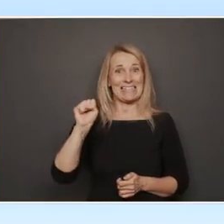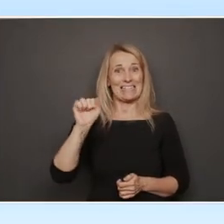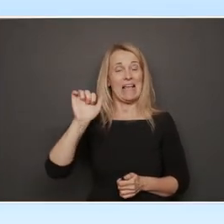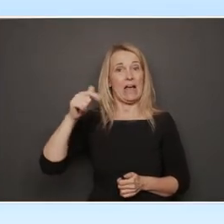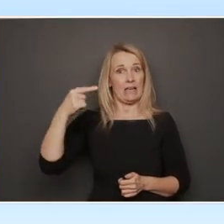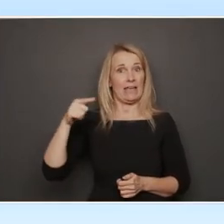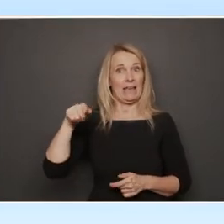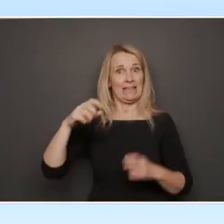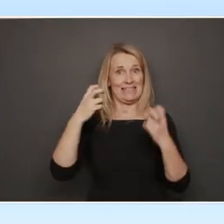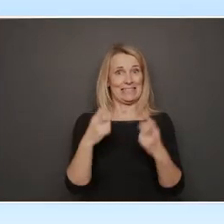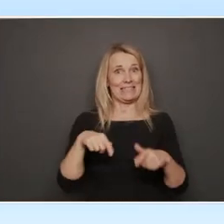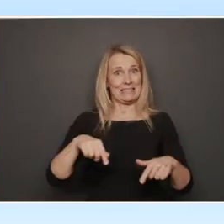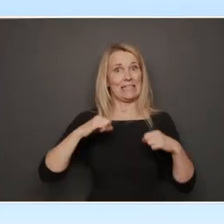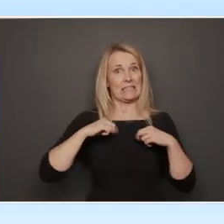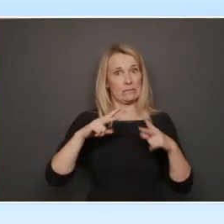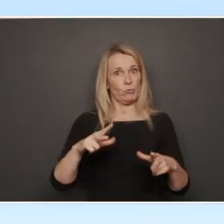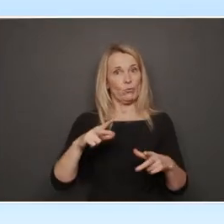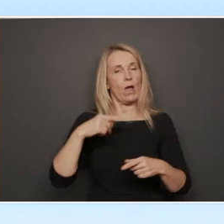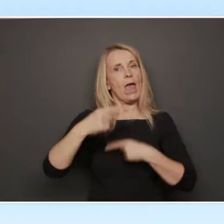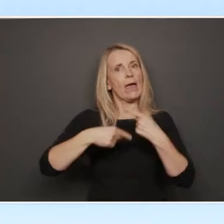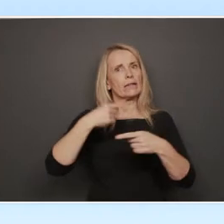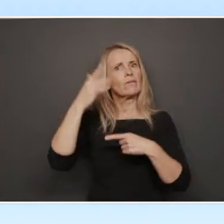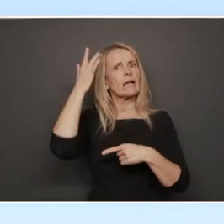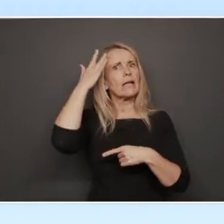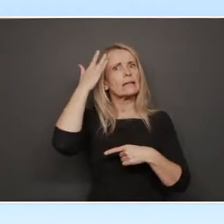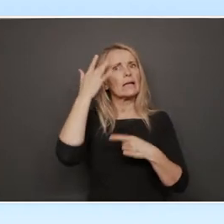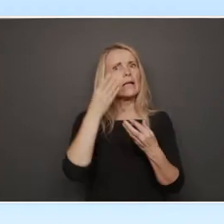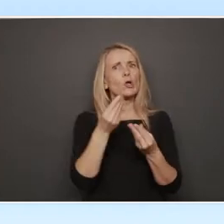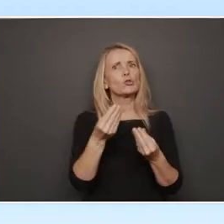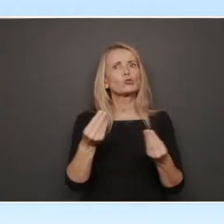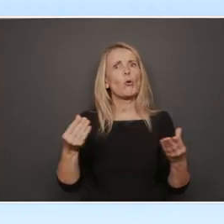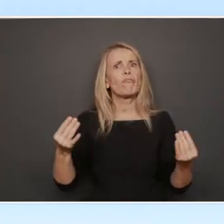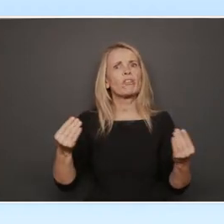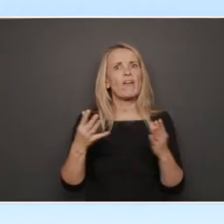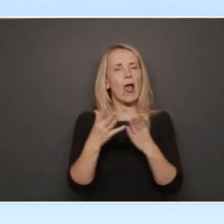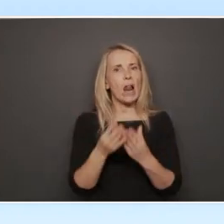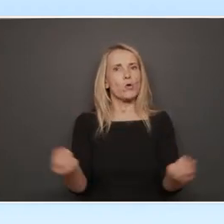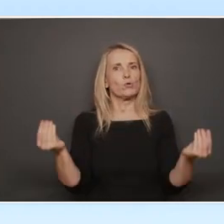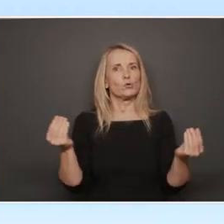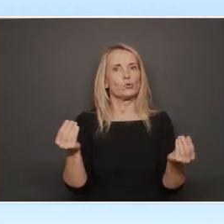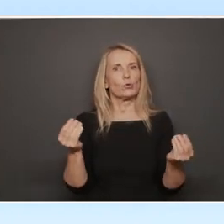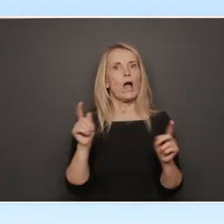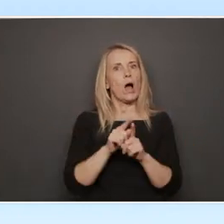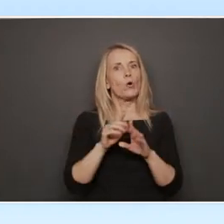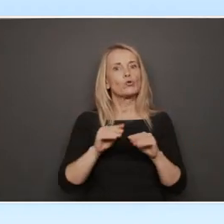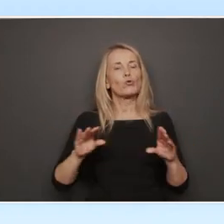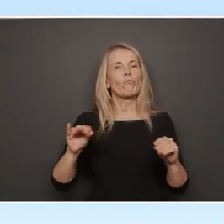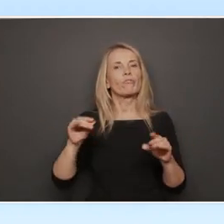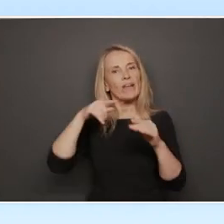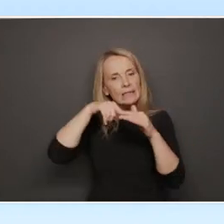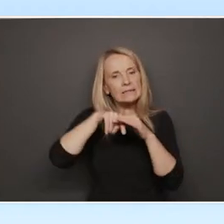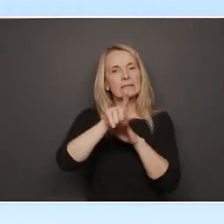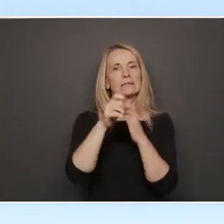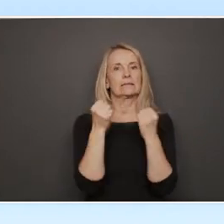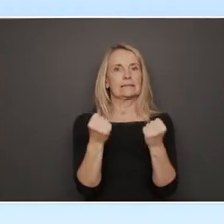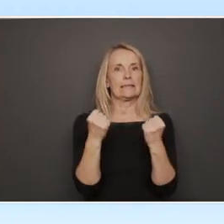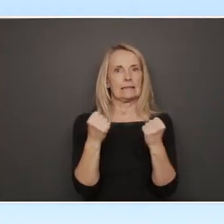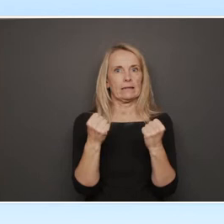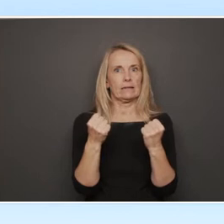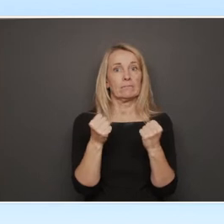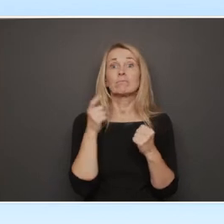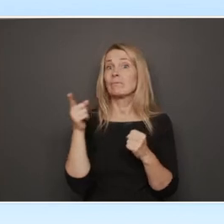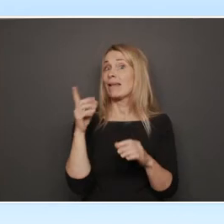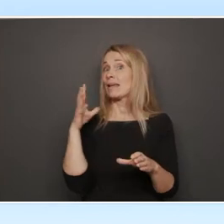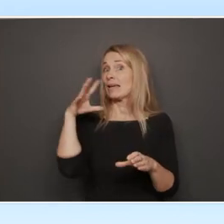Innsbruck entwickelt intelligente Softwarelösungen und sorgt für Sicherheit von Zutritten. Inklusion hat